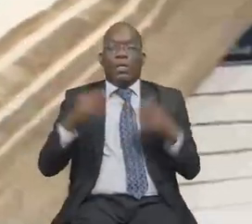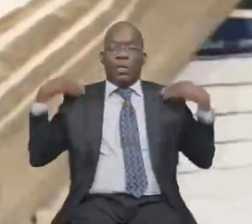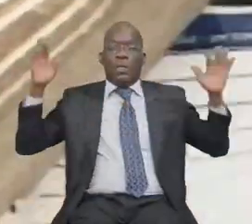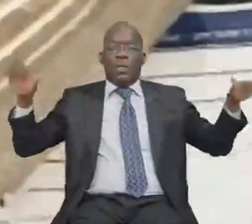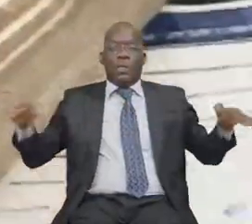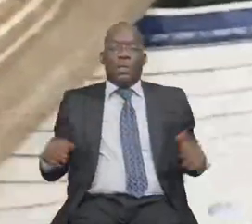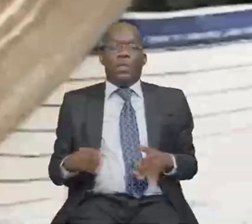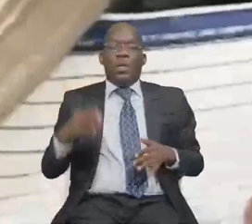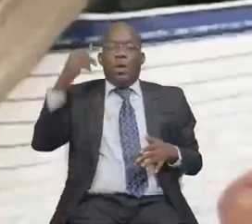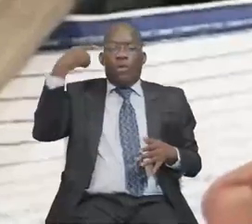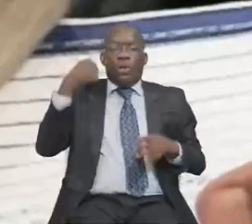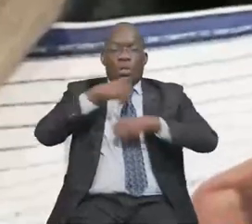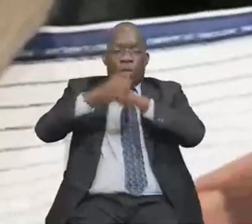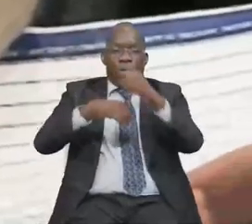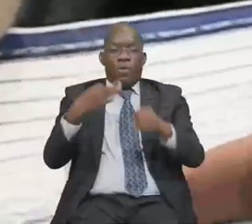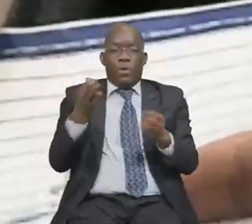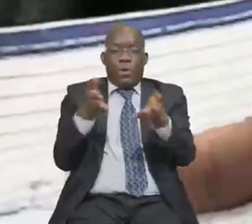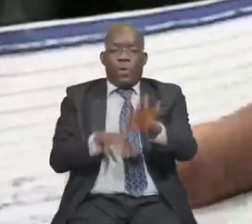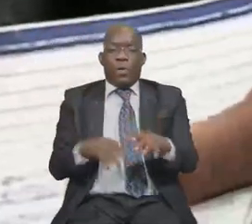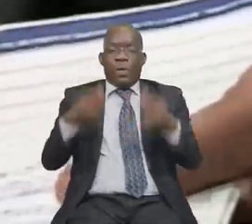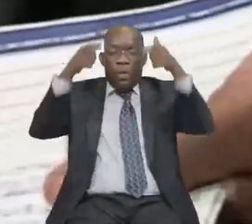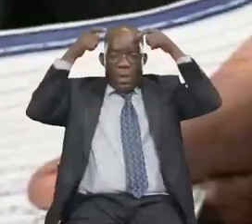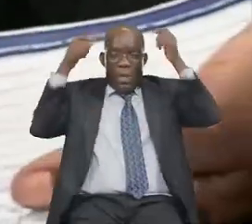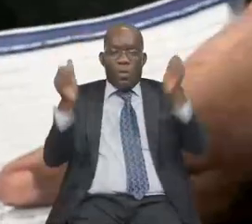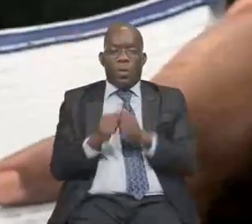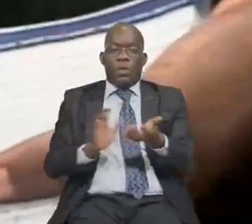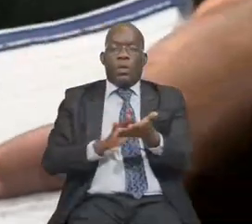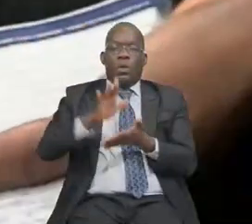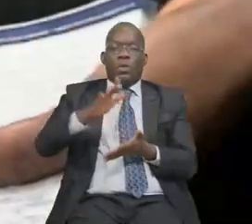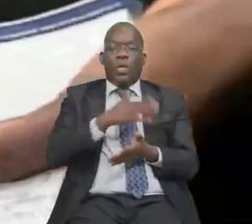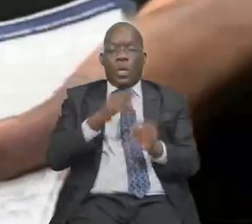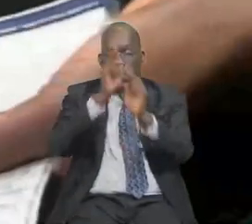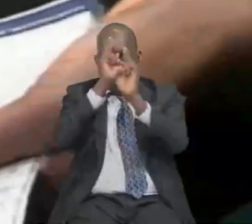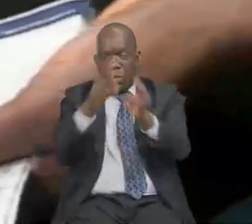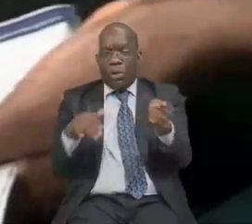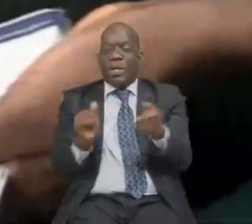d'honneur à cause de la mort qu'il a soufferte, afin,